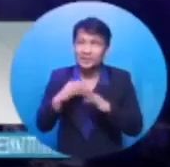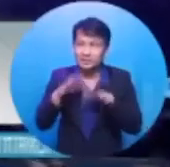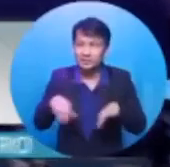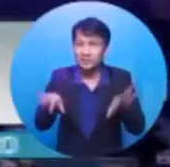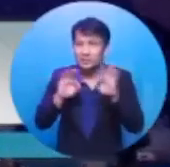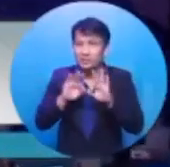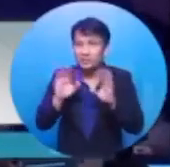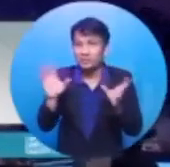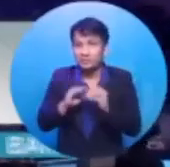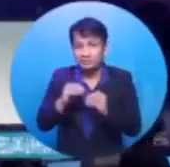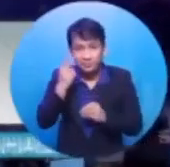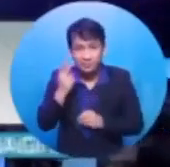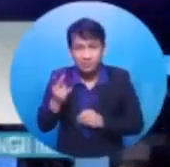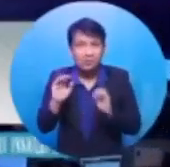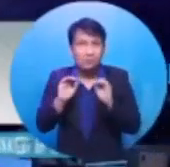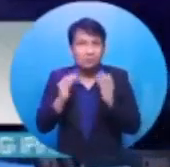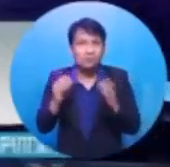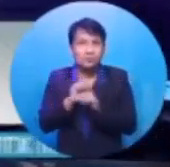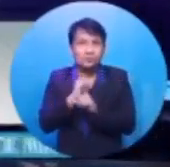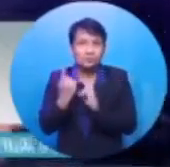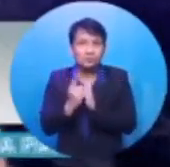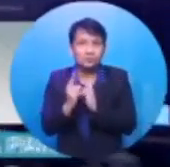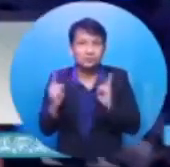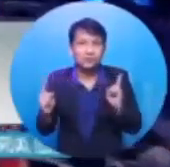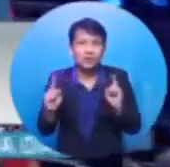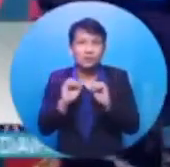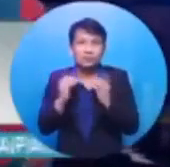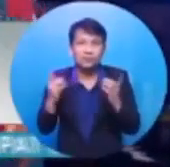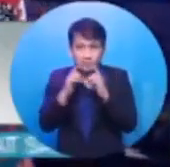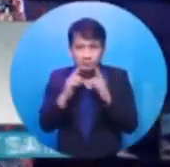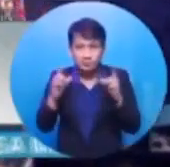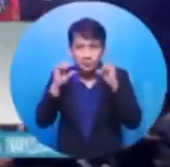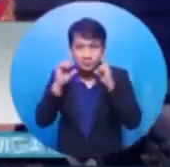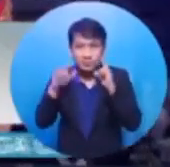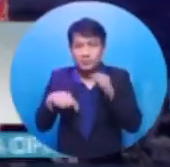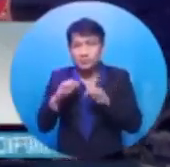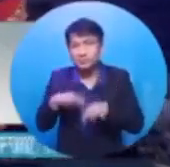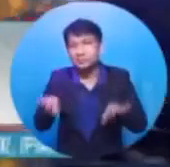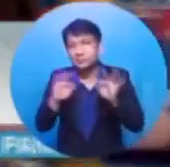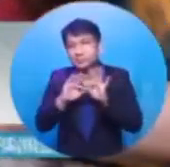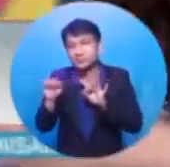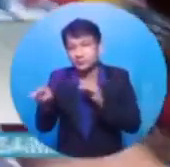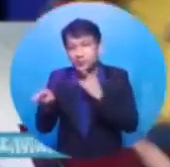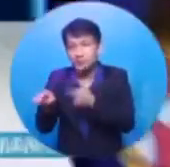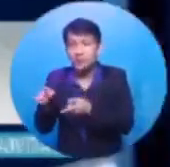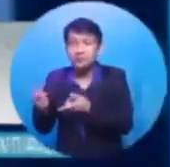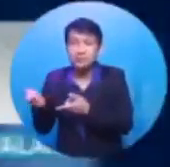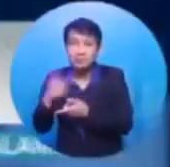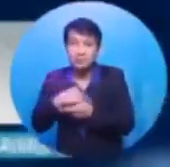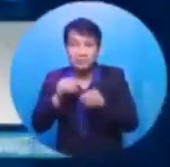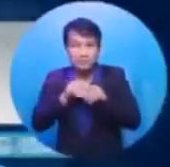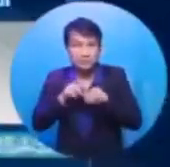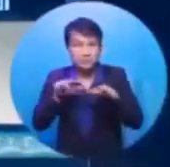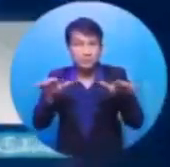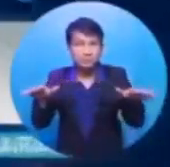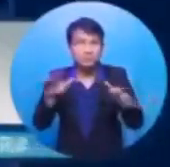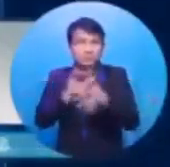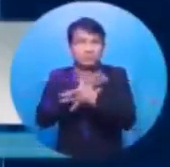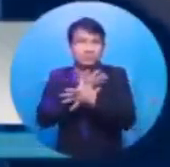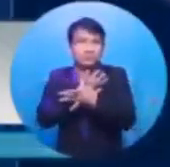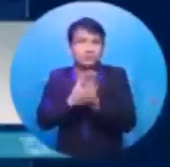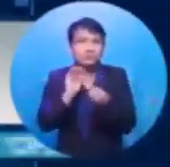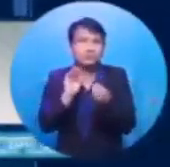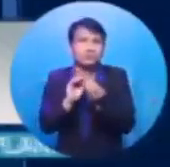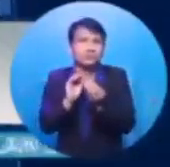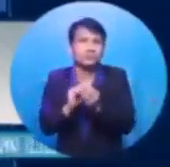talagang bumubungad sa kanila ay yung wala daw social distancing at walang face mask, di ba? Ito nga sabi nga nito, no? Spreading COVID pa more.